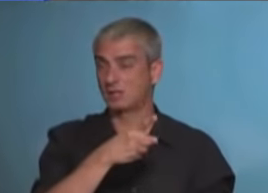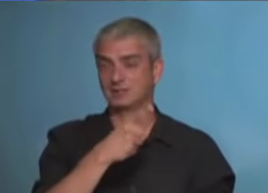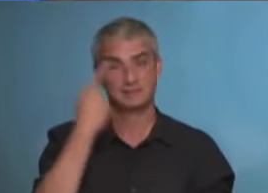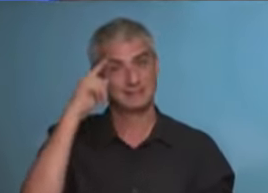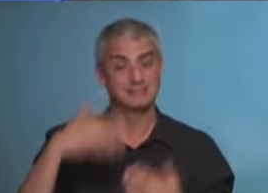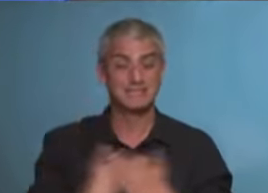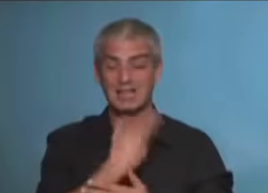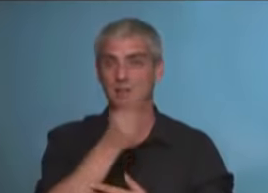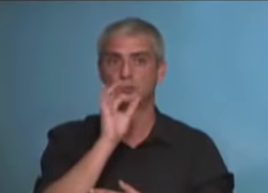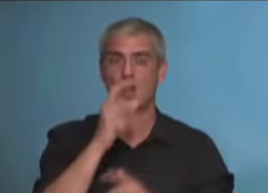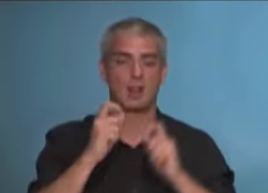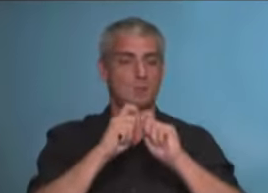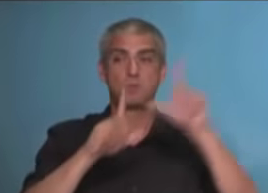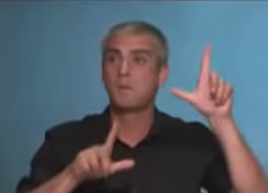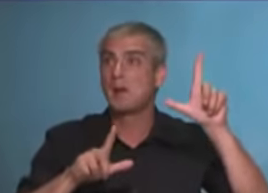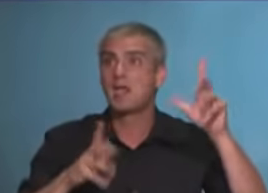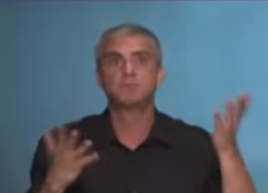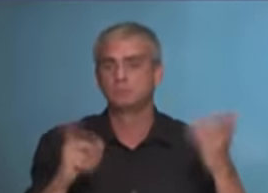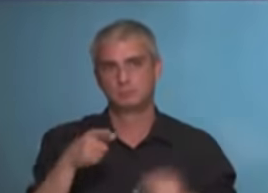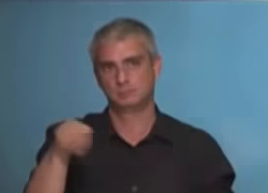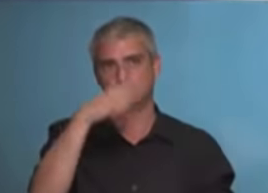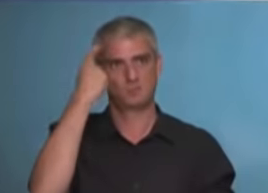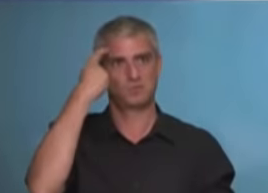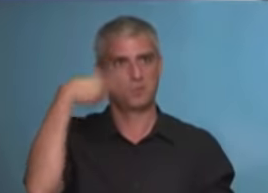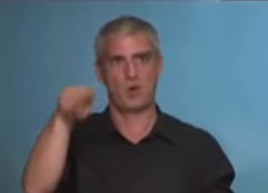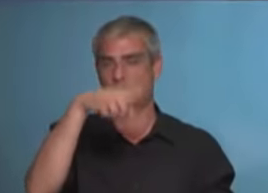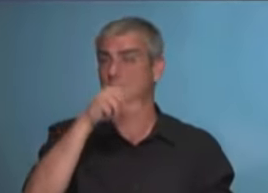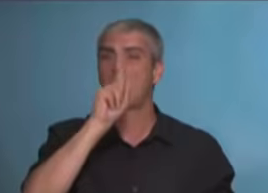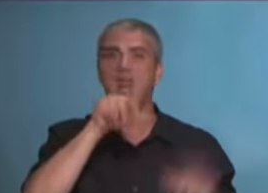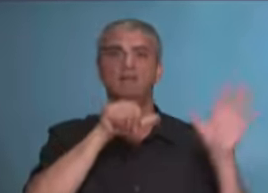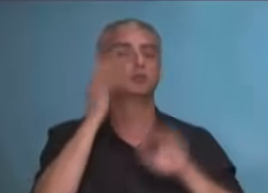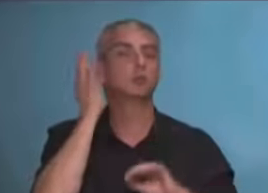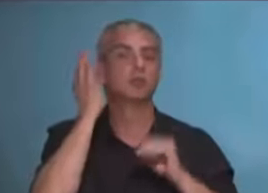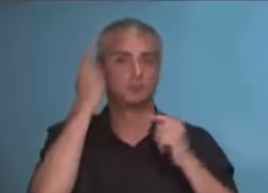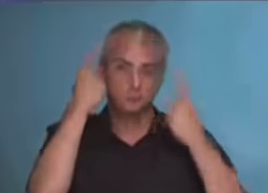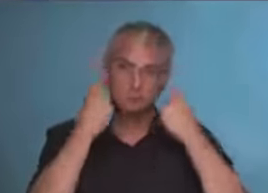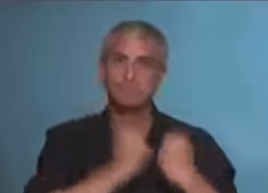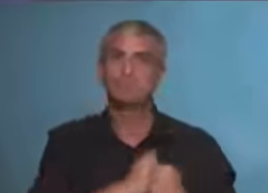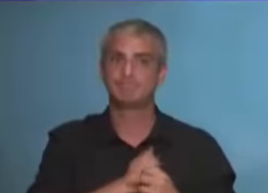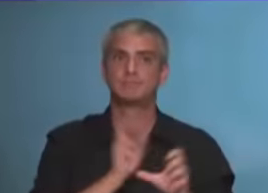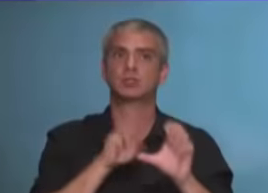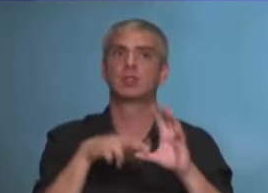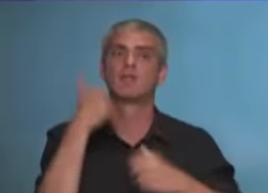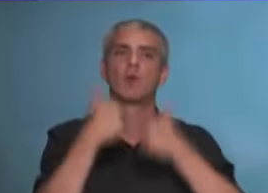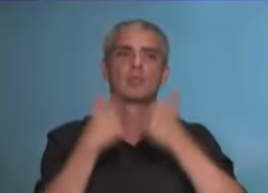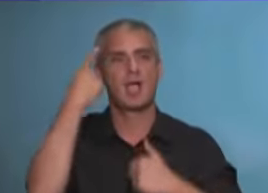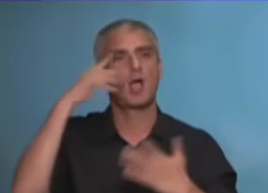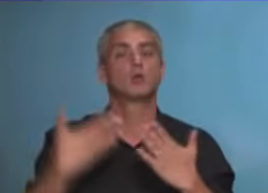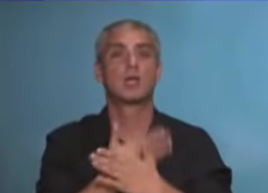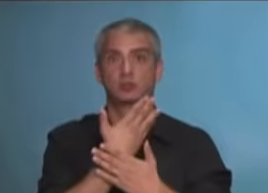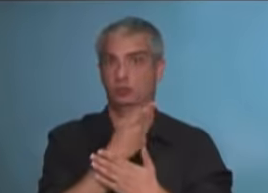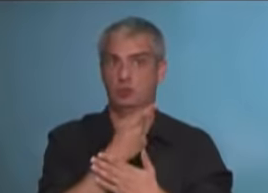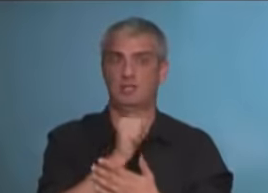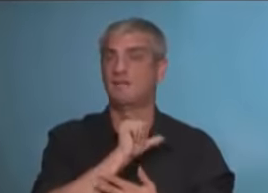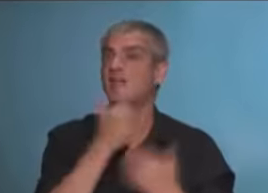הבא של מובילאי יקום מאחד המוחות כאן. 1,600 נשים חרדיות השתתפו אתמול בתחרות החדשנות והסטארט-אפ